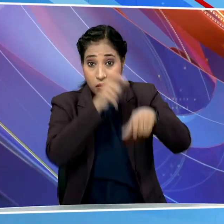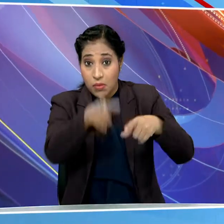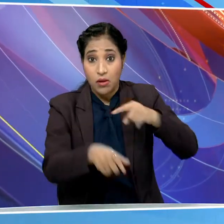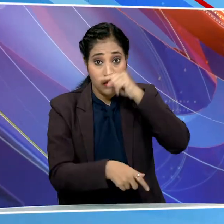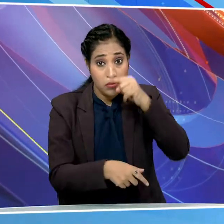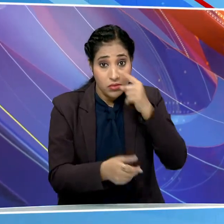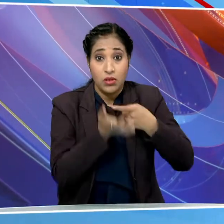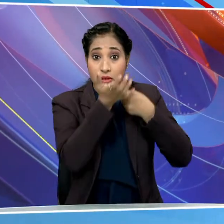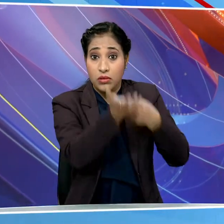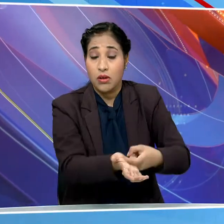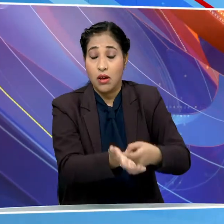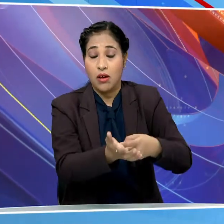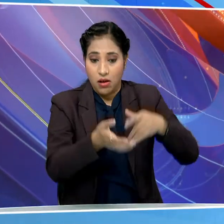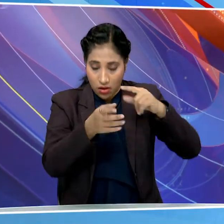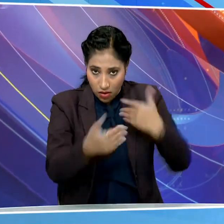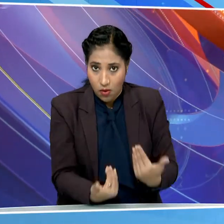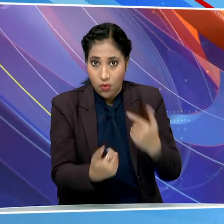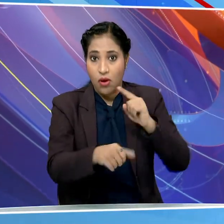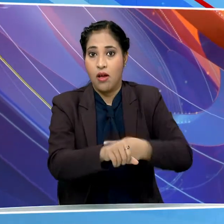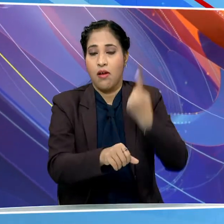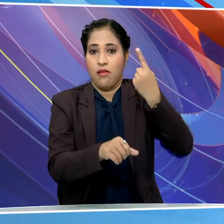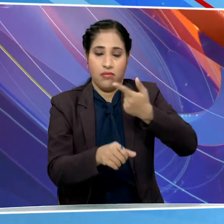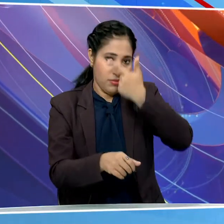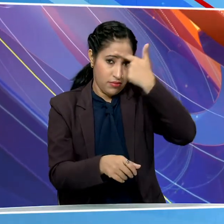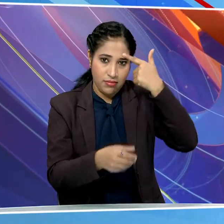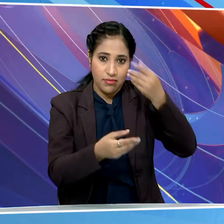सम्मान के लिए काम करने का अवसर मिला।